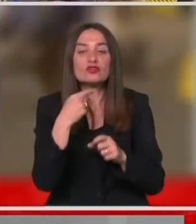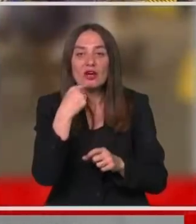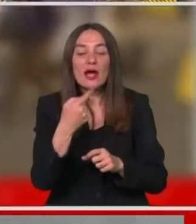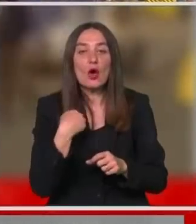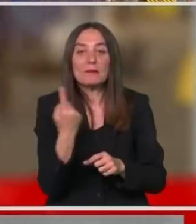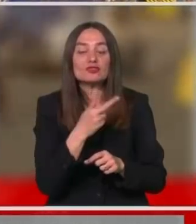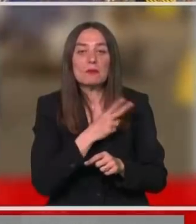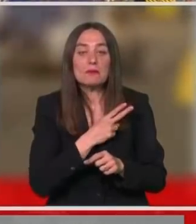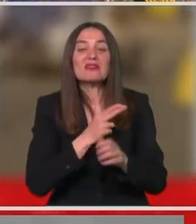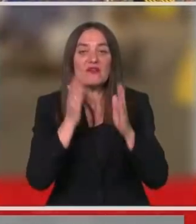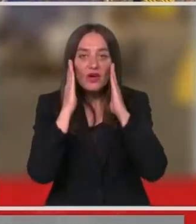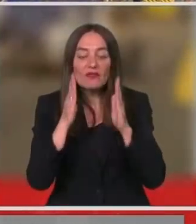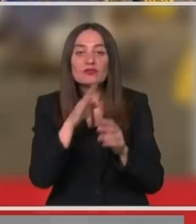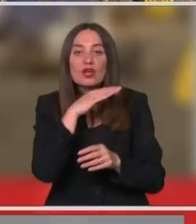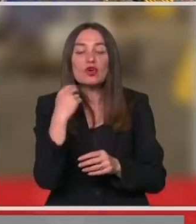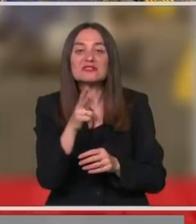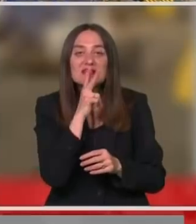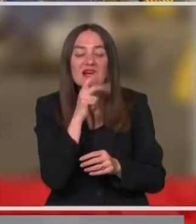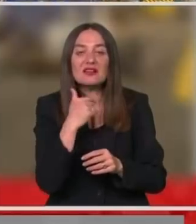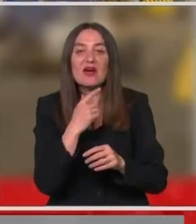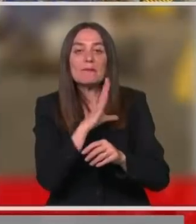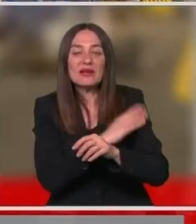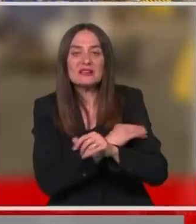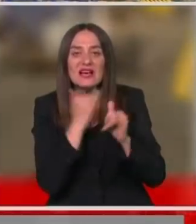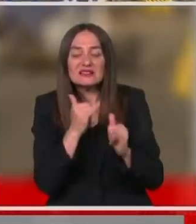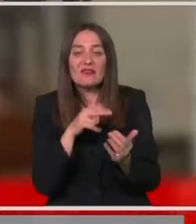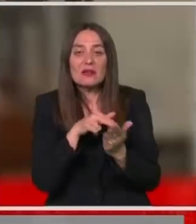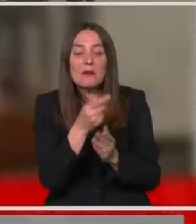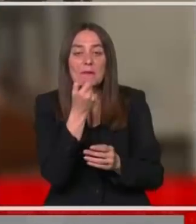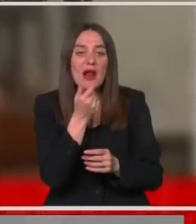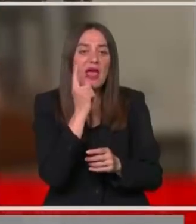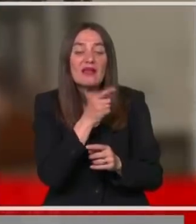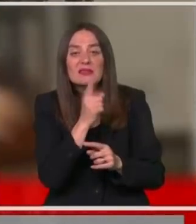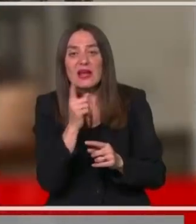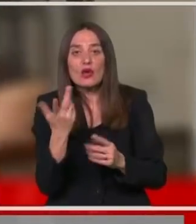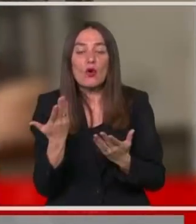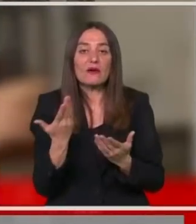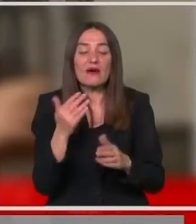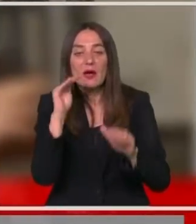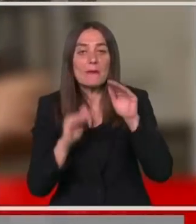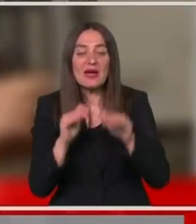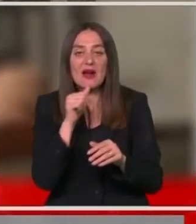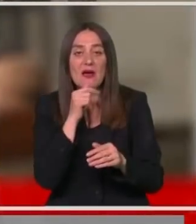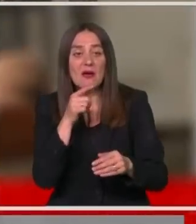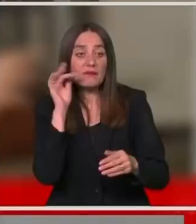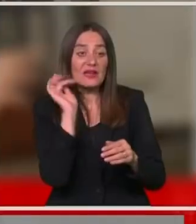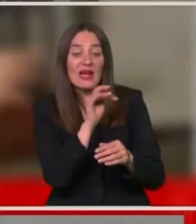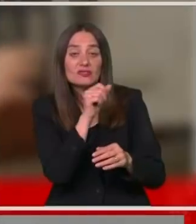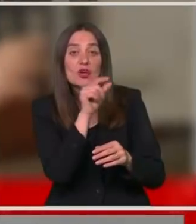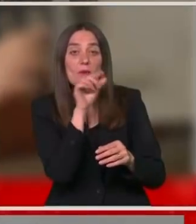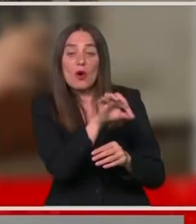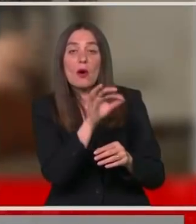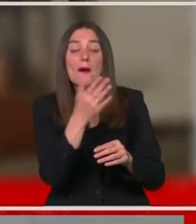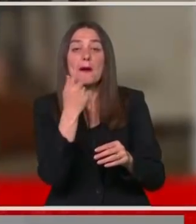ćemo imati verovatno dosta zahteva i pritisaka da sad idemo u malo dirigovanije mere i da gađamo malo bolje oni koji